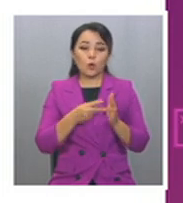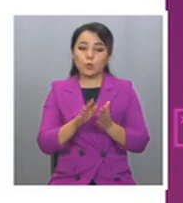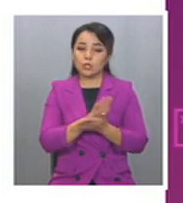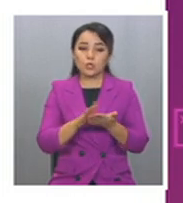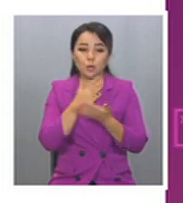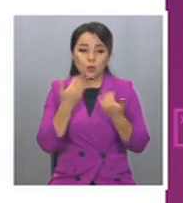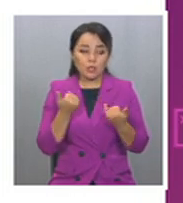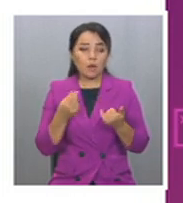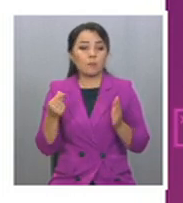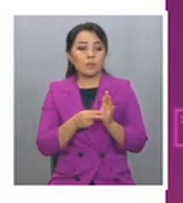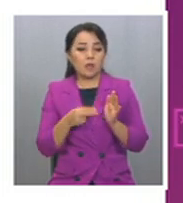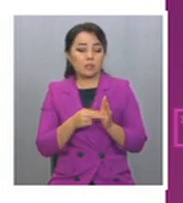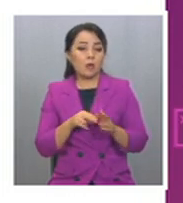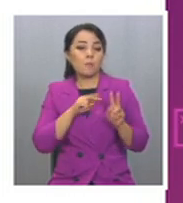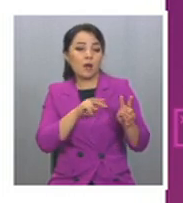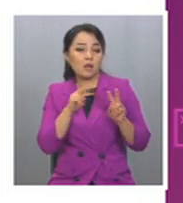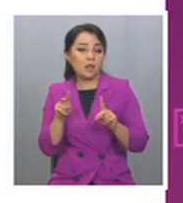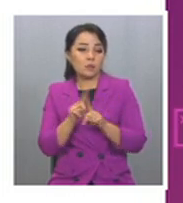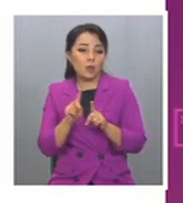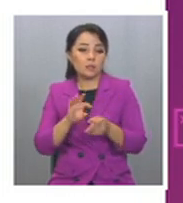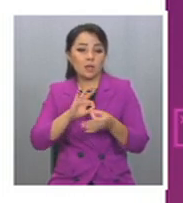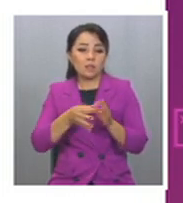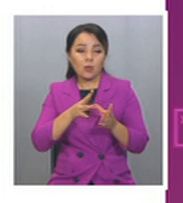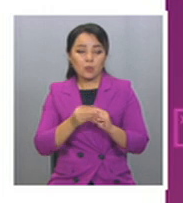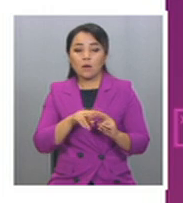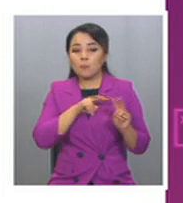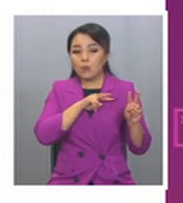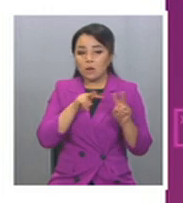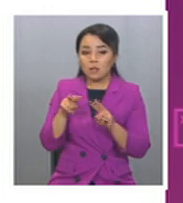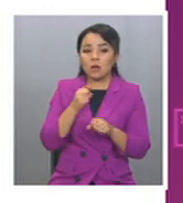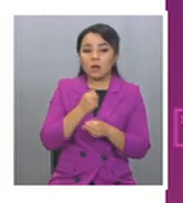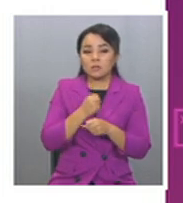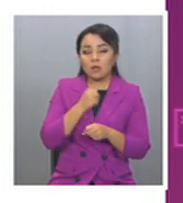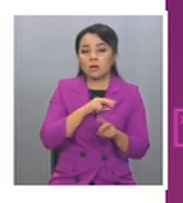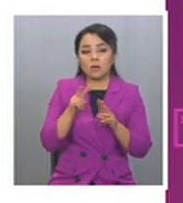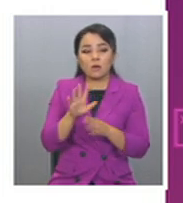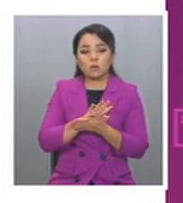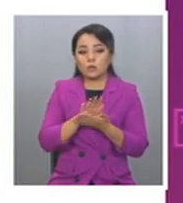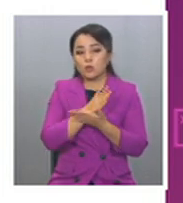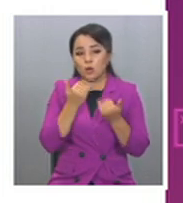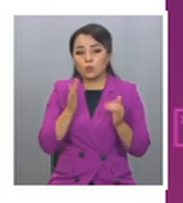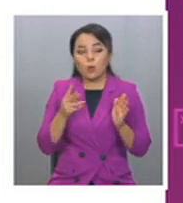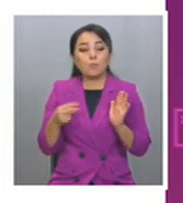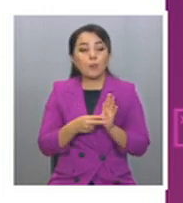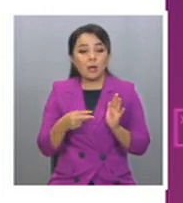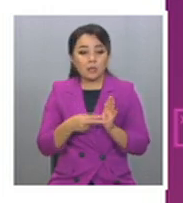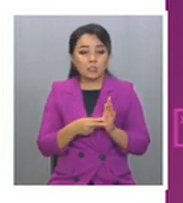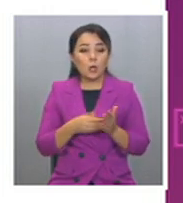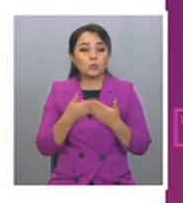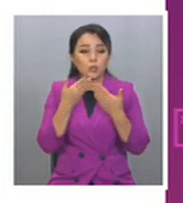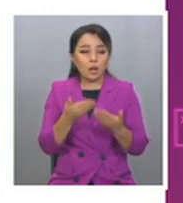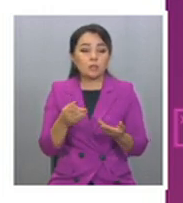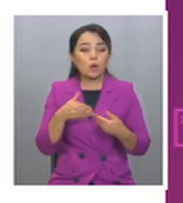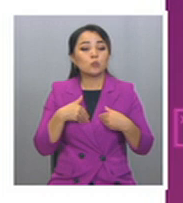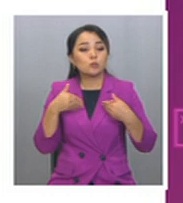үстіден бақылау, бағдарлау деген, қадағалау деген болмайды. Және баға сұраныс пен